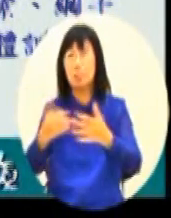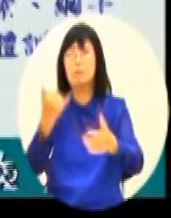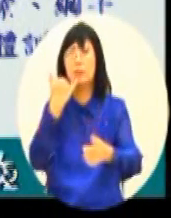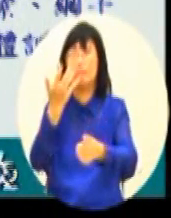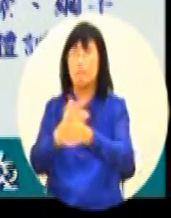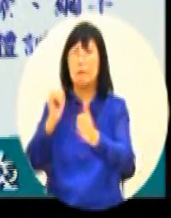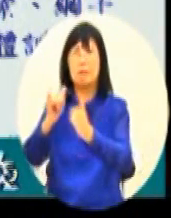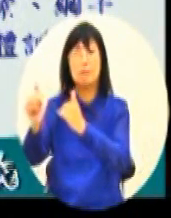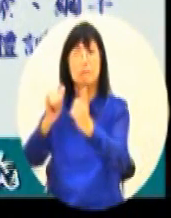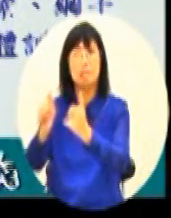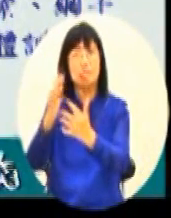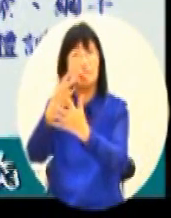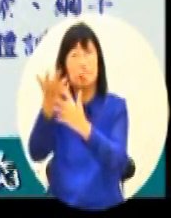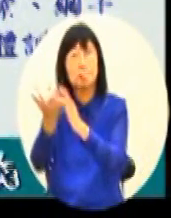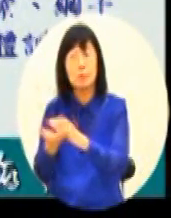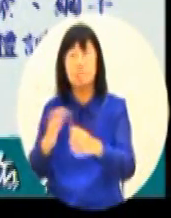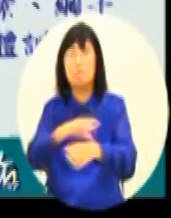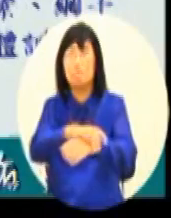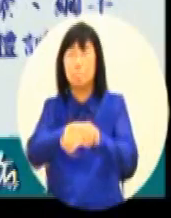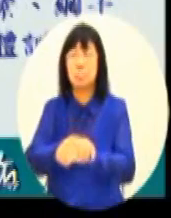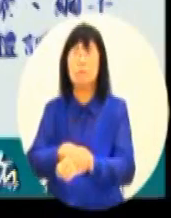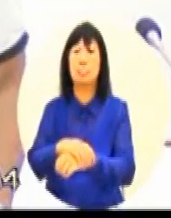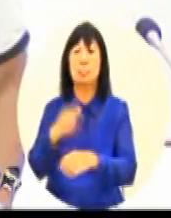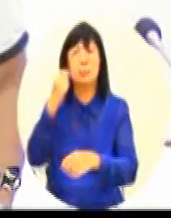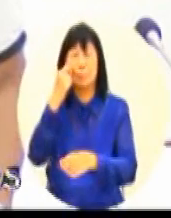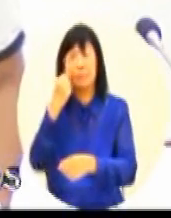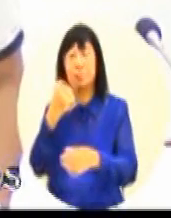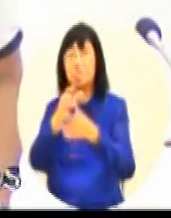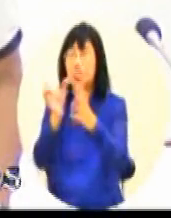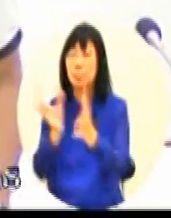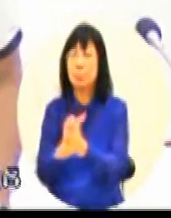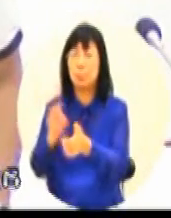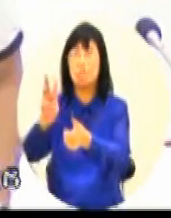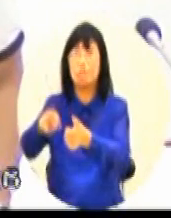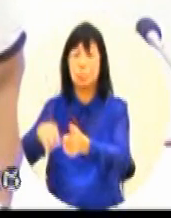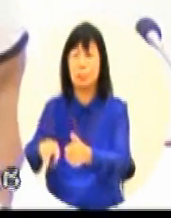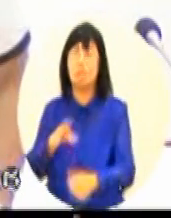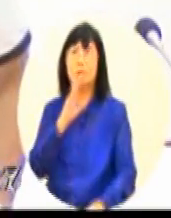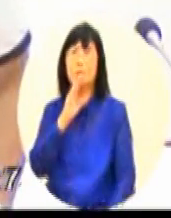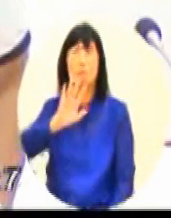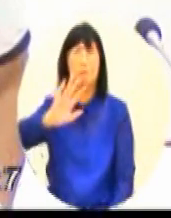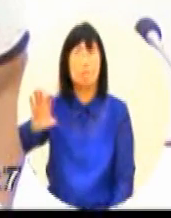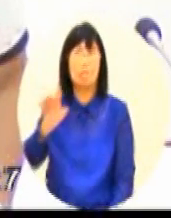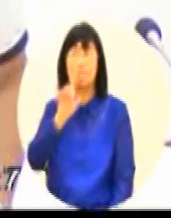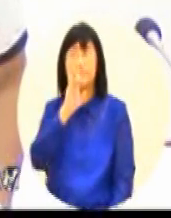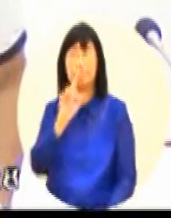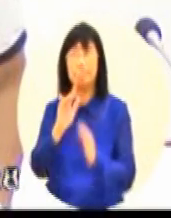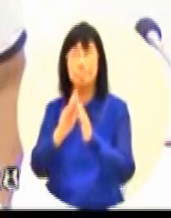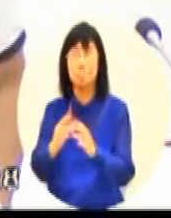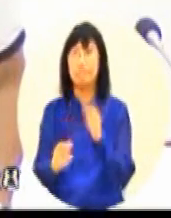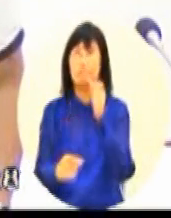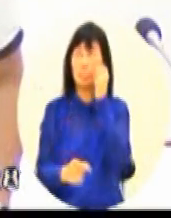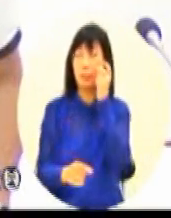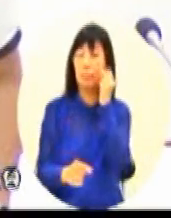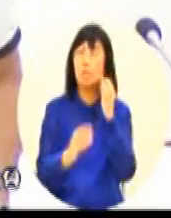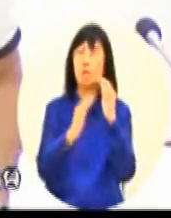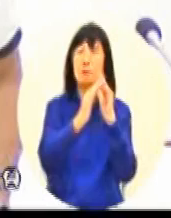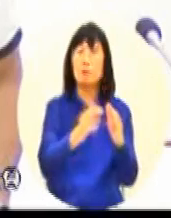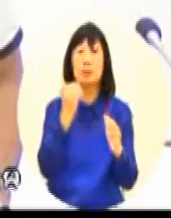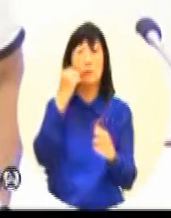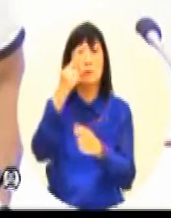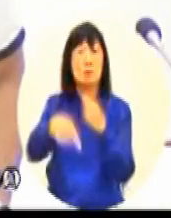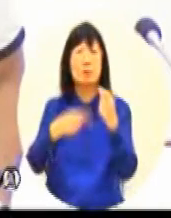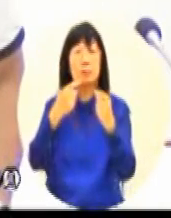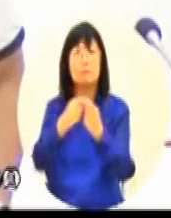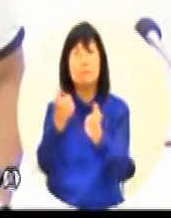训练普全人员。让台中市是这样啊，台南市是这样，今年那边